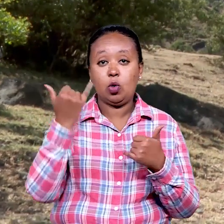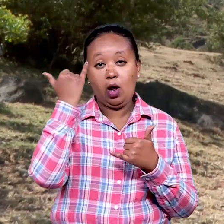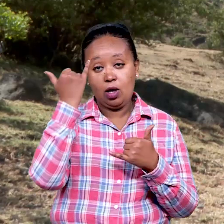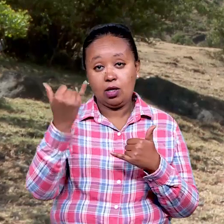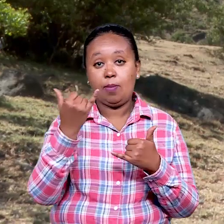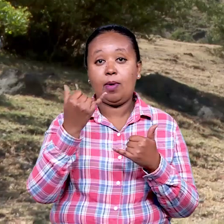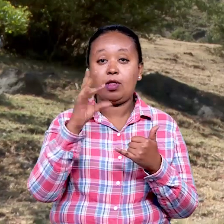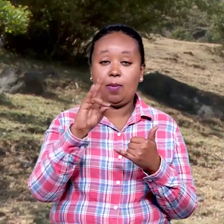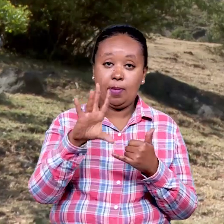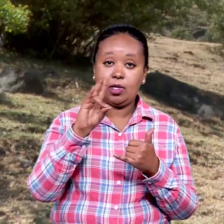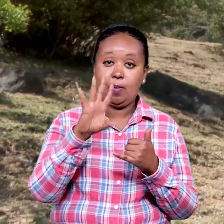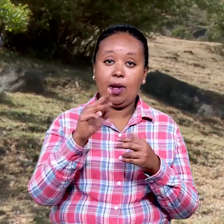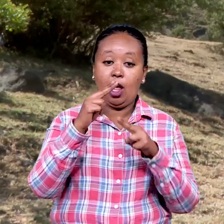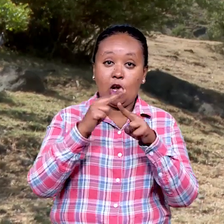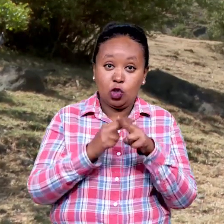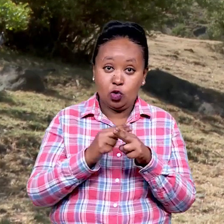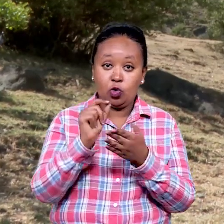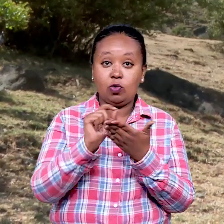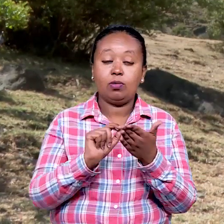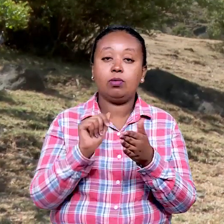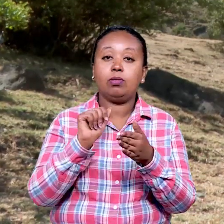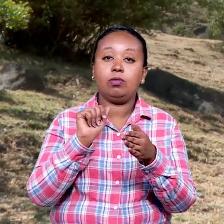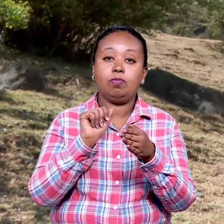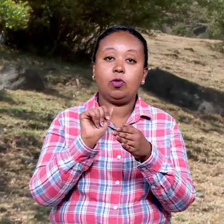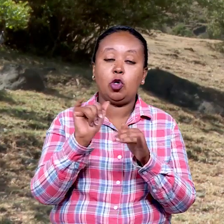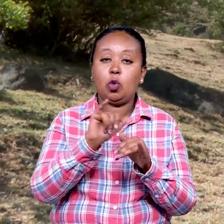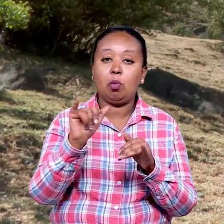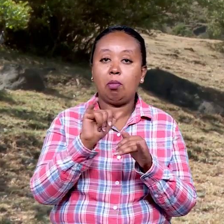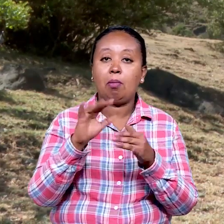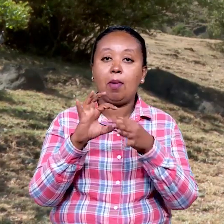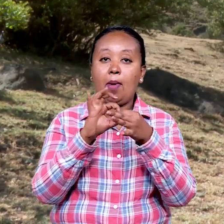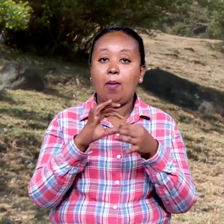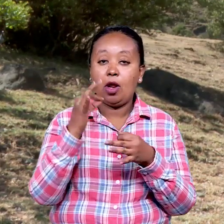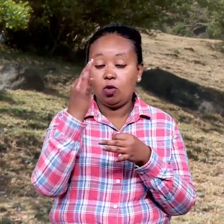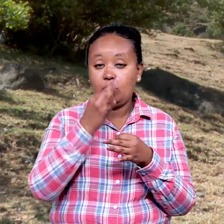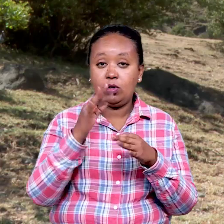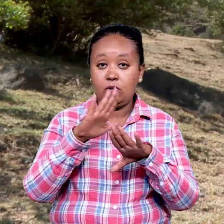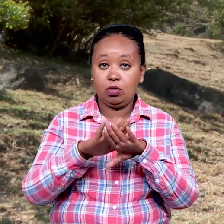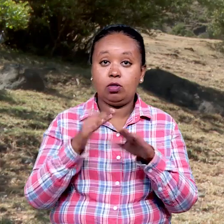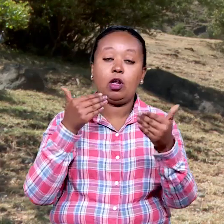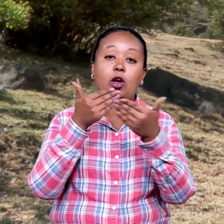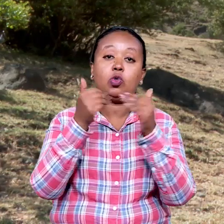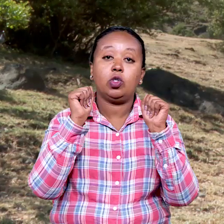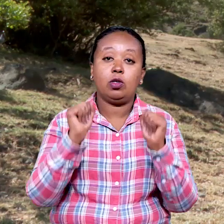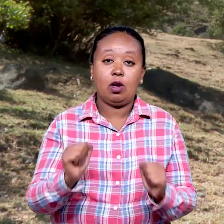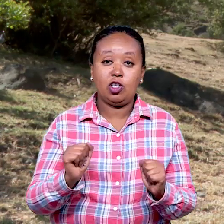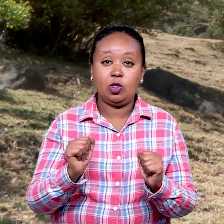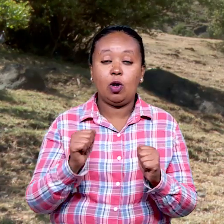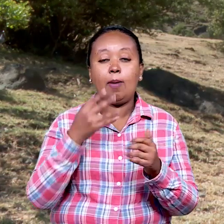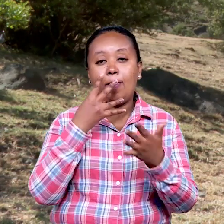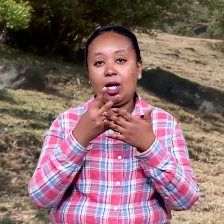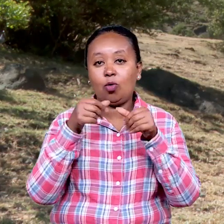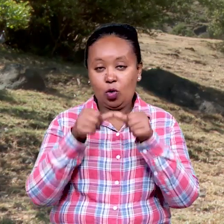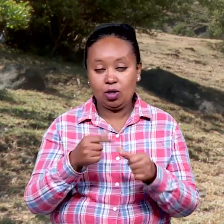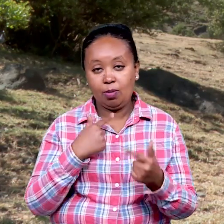እኔ አሳላፊያችሁ ቅድስት ዳንኤል ነኝ። የሚኖራችሁን ሐሳብ አስተያየት በ7575 አጭር የጽሑፍ መቀበያ መስመራችን ላይ እንዲሁም